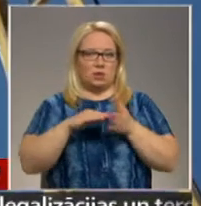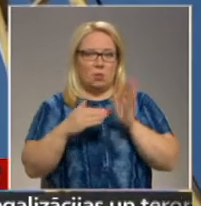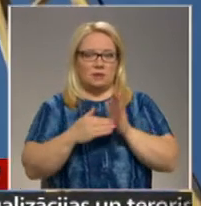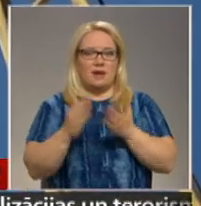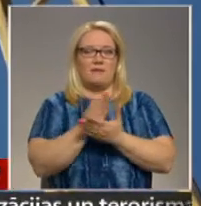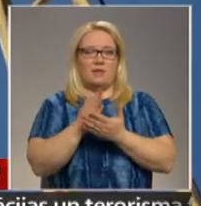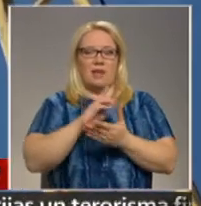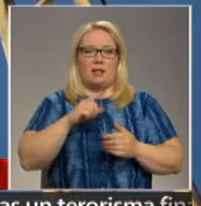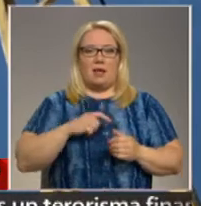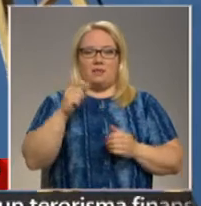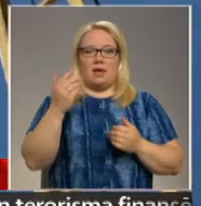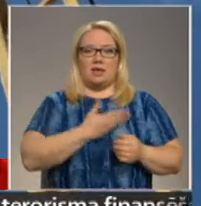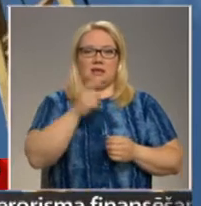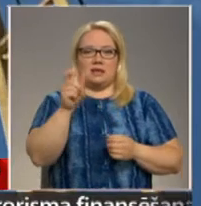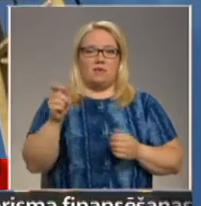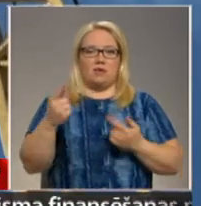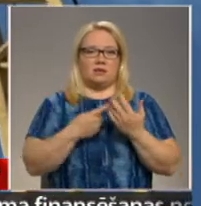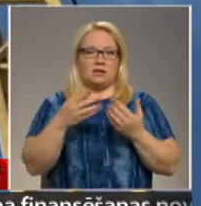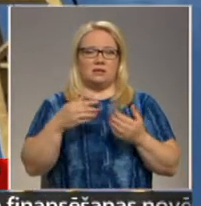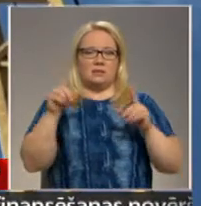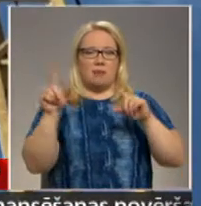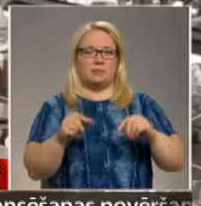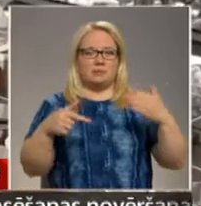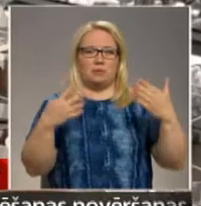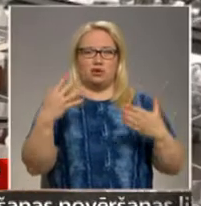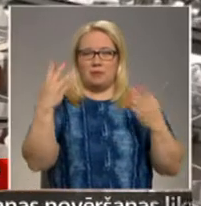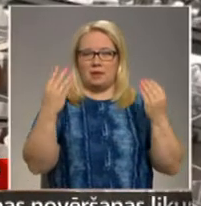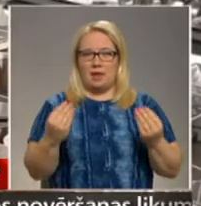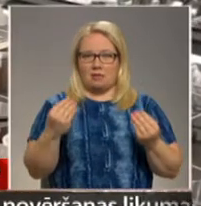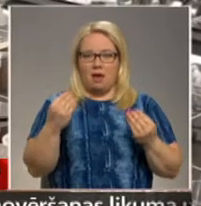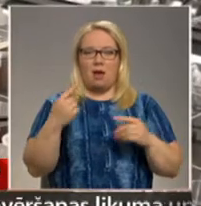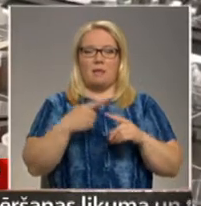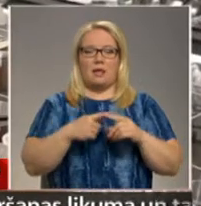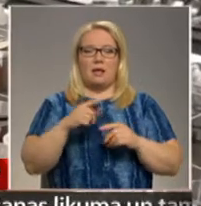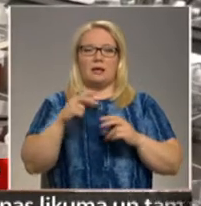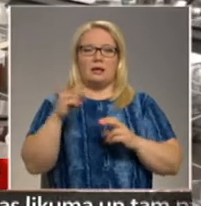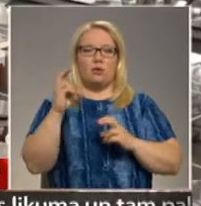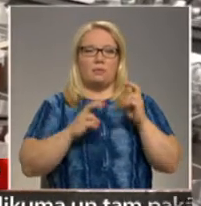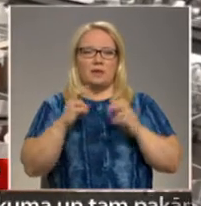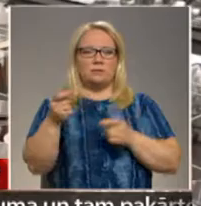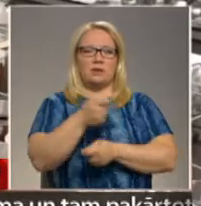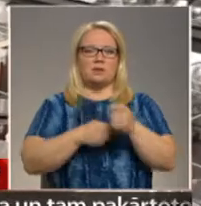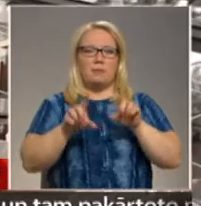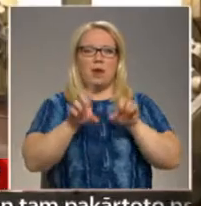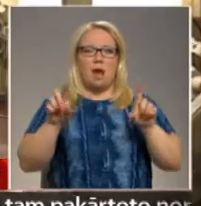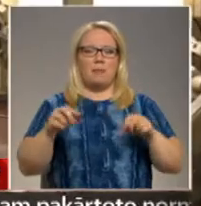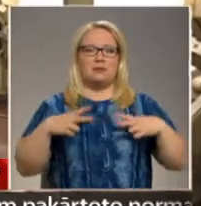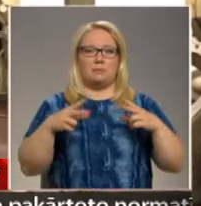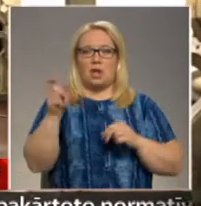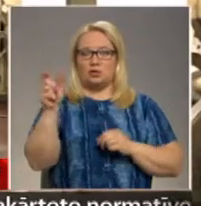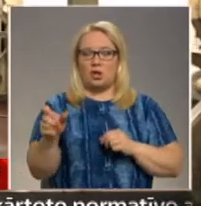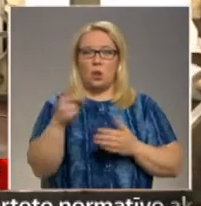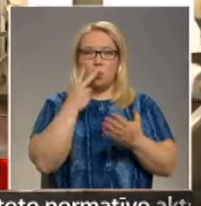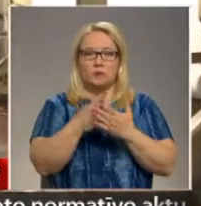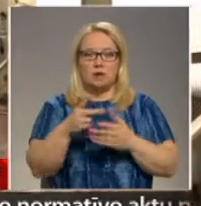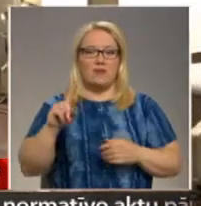vidēji Latvijā iedzīvotājs skaits samazinās par 74 cilvēkiem dienā, Latvijas tirdzniecības un rūpniecības kameras padomes priekšsēdētājs Aigars Rostovskis uzskata,